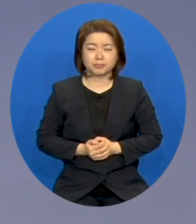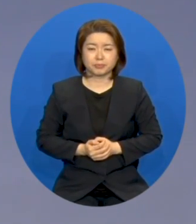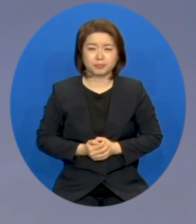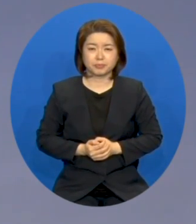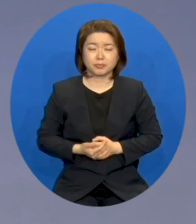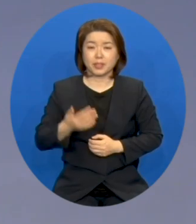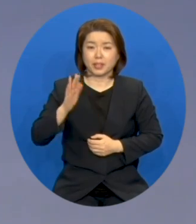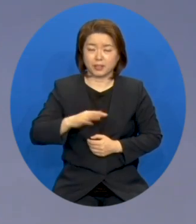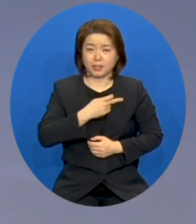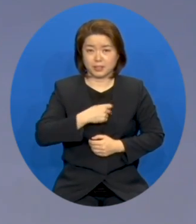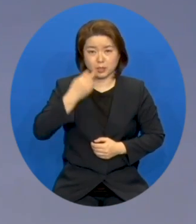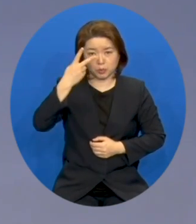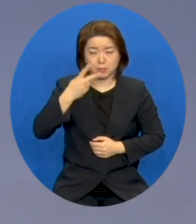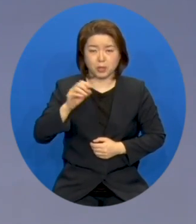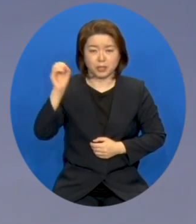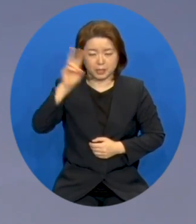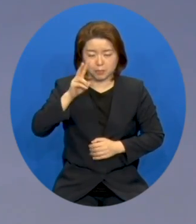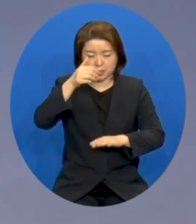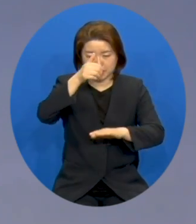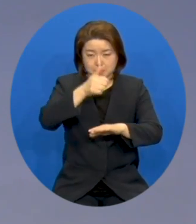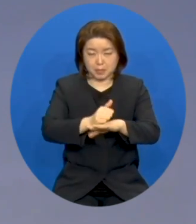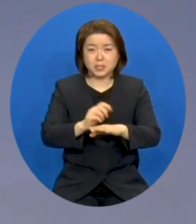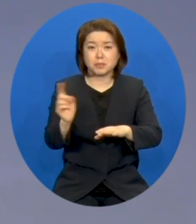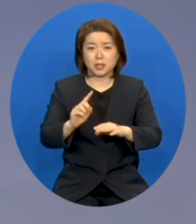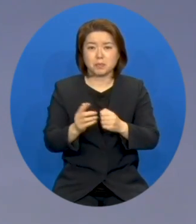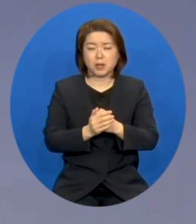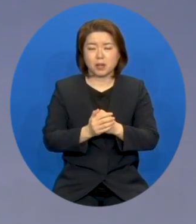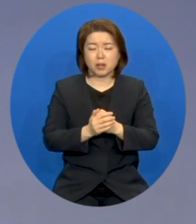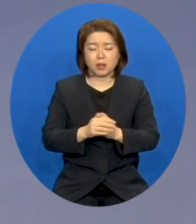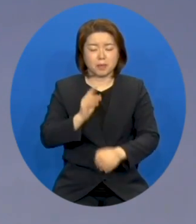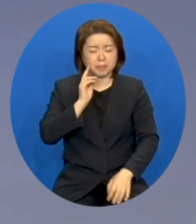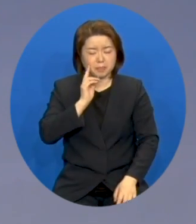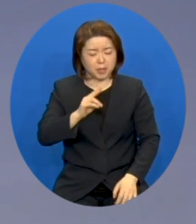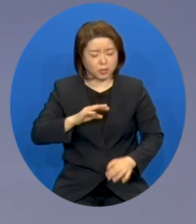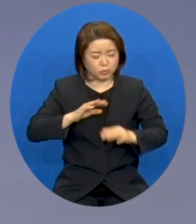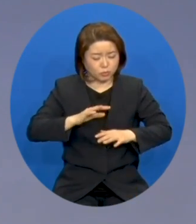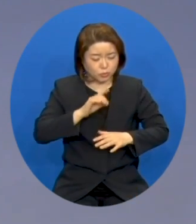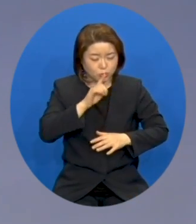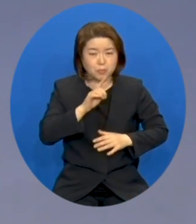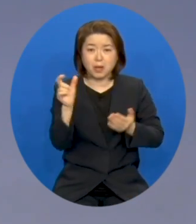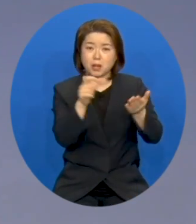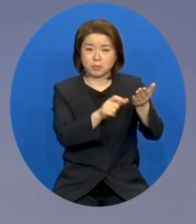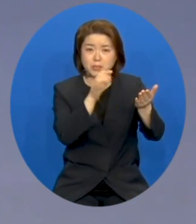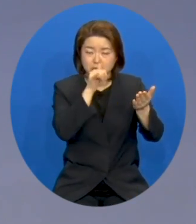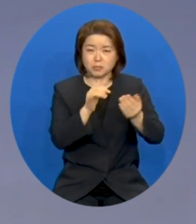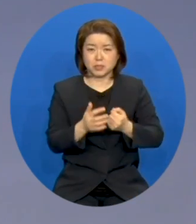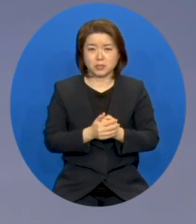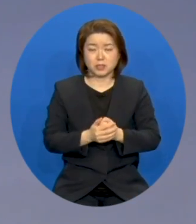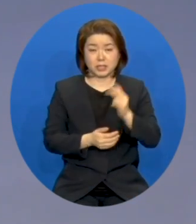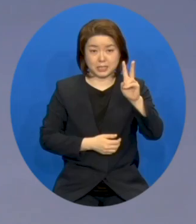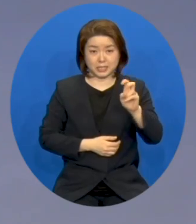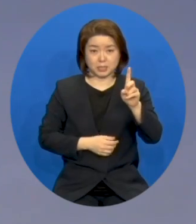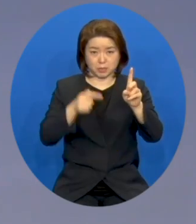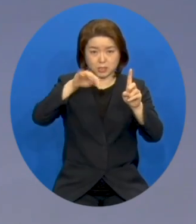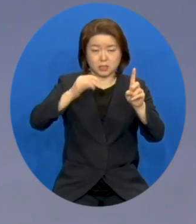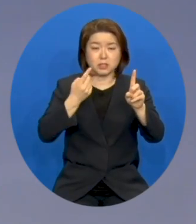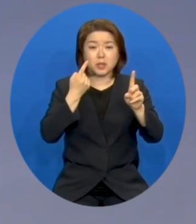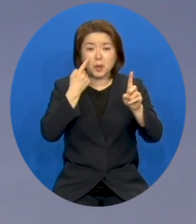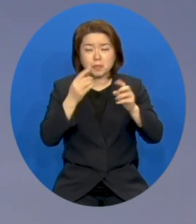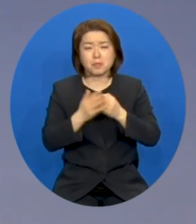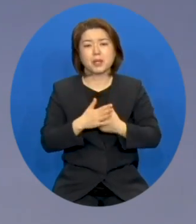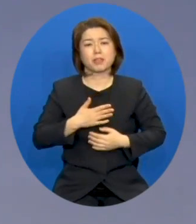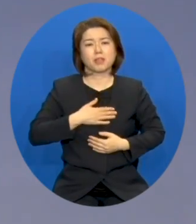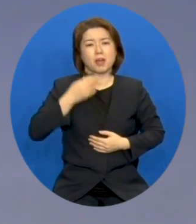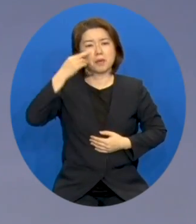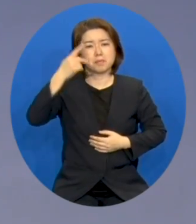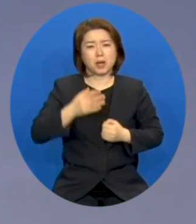그런데 사도 바울이 갑자기 마지막에 너무나 두려운 말씀을 하고 계십니다. 21절에 보면 나